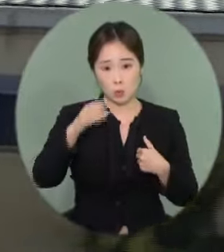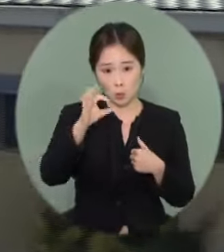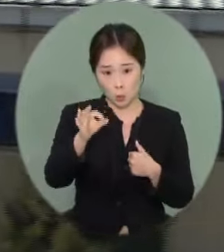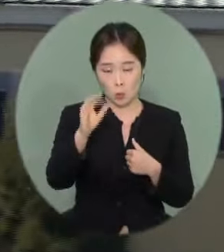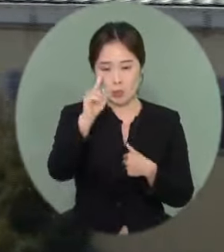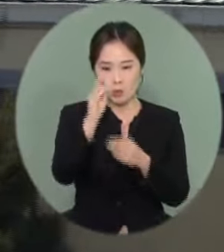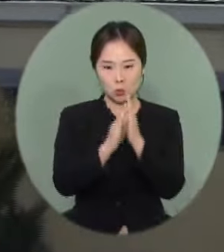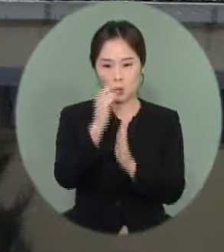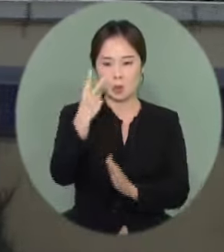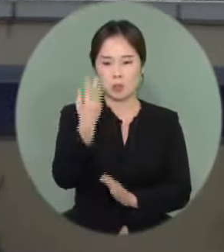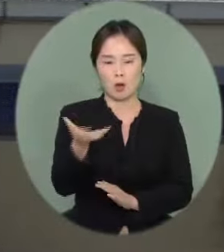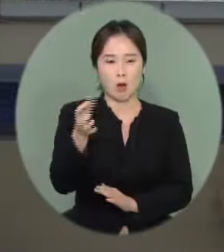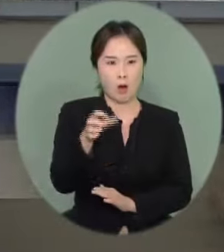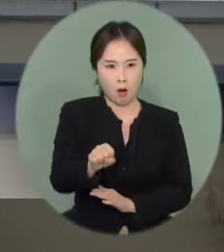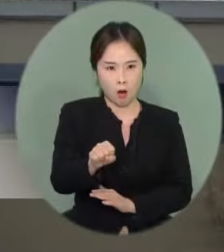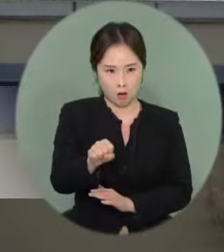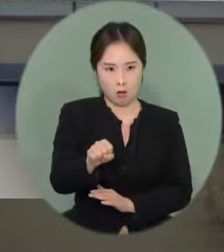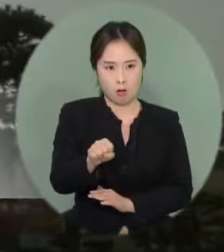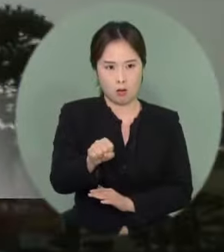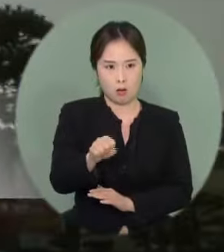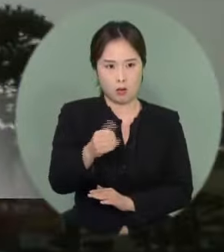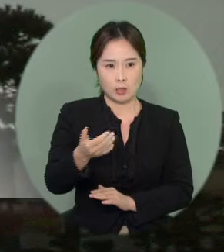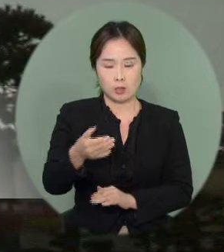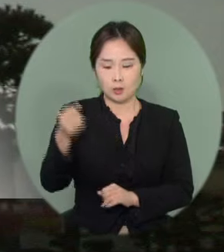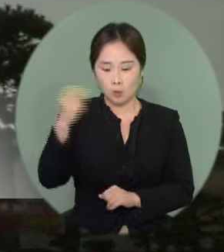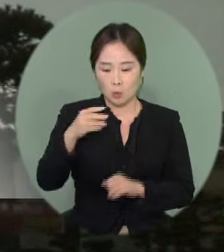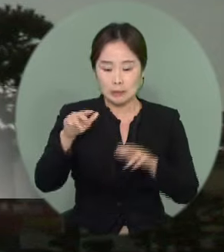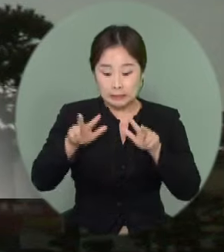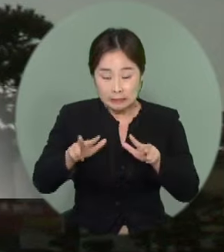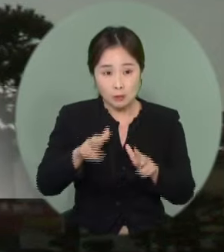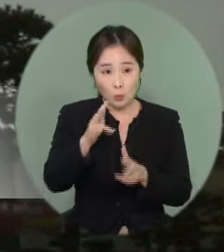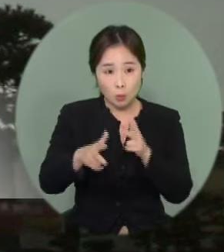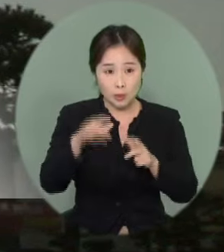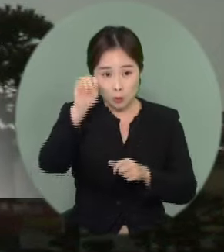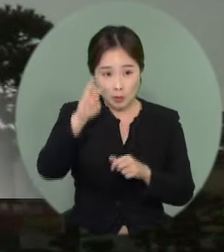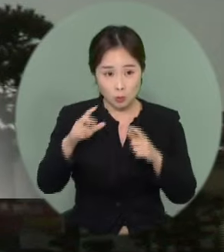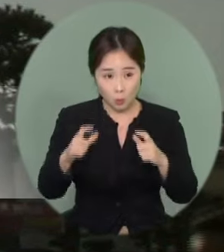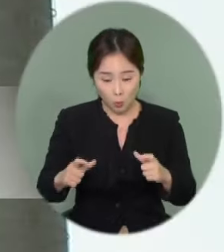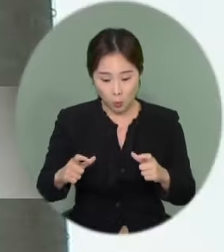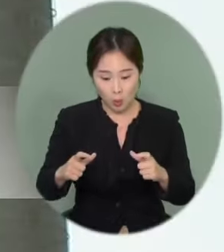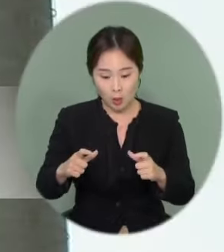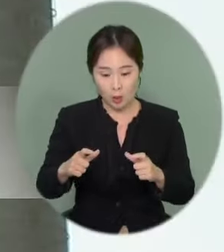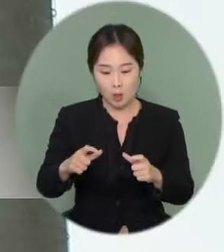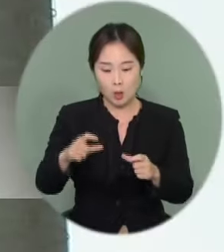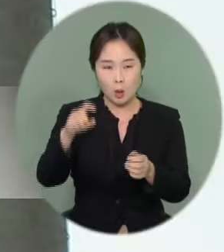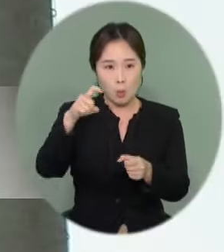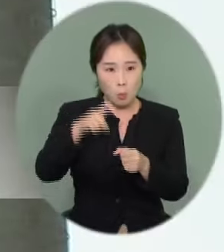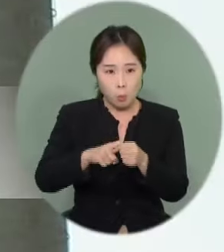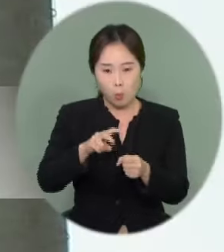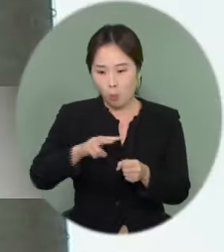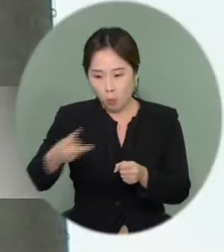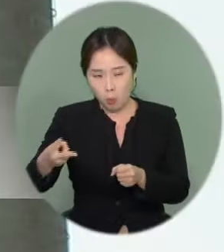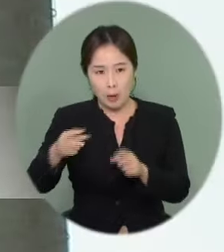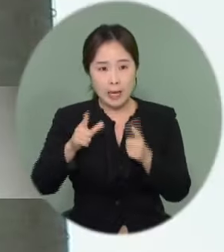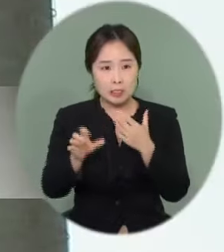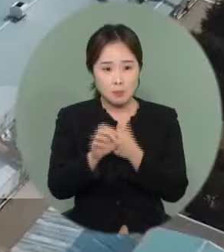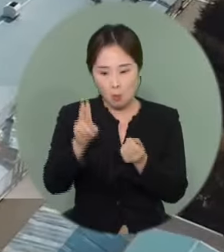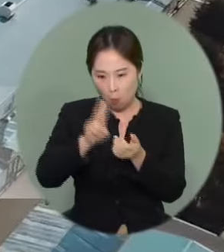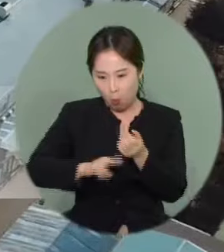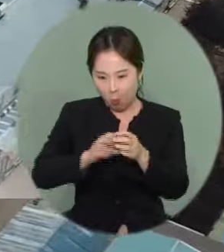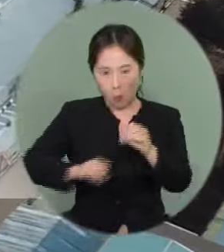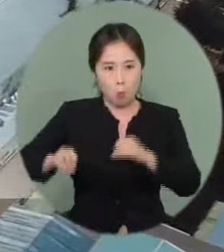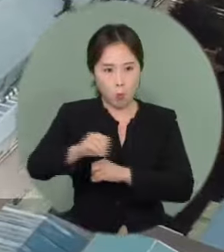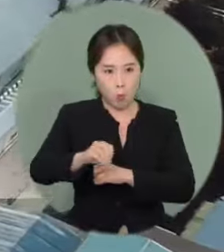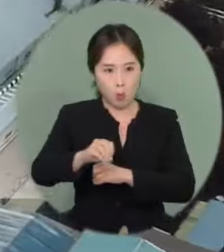1조 2천억 원. 현재 광주공장 땅의 용도를 주거나 상업용지로 바꾼 뒤 팔아서 충당해야 하는데